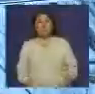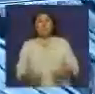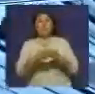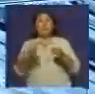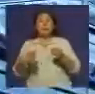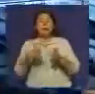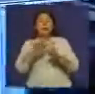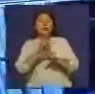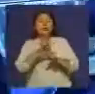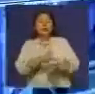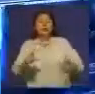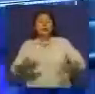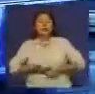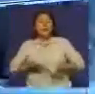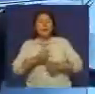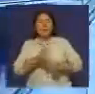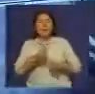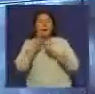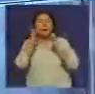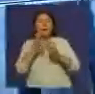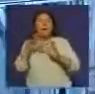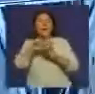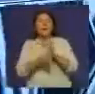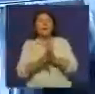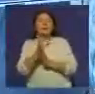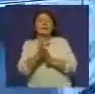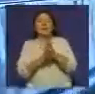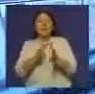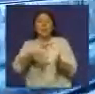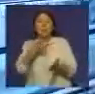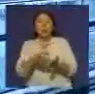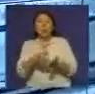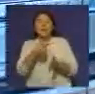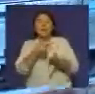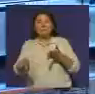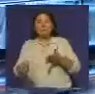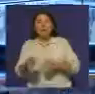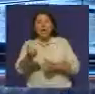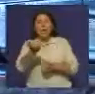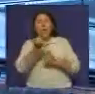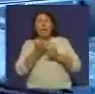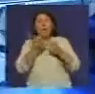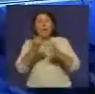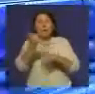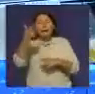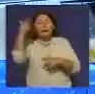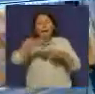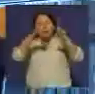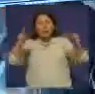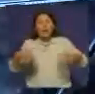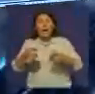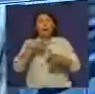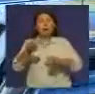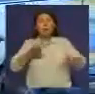15 жителей города Актау награждены за вклад в озеленение города. Они отмечены почетными грамотами от имени руководства